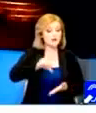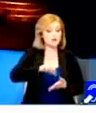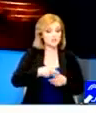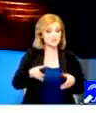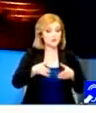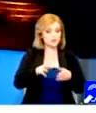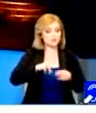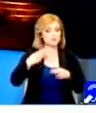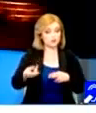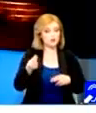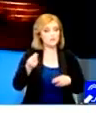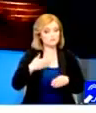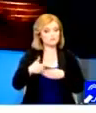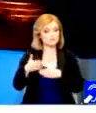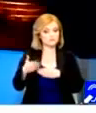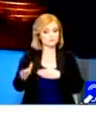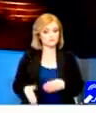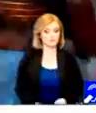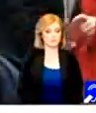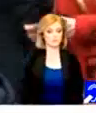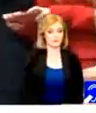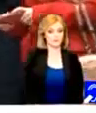că vor da banii în măsura posibilităților.